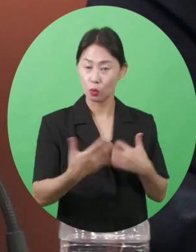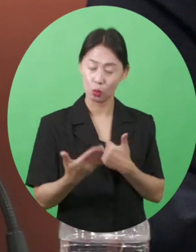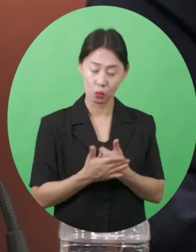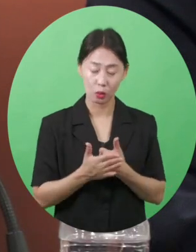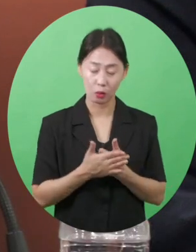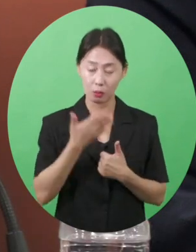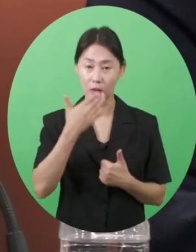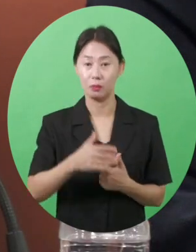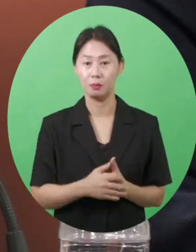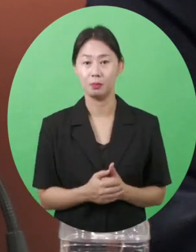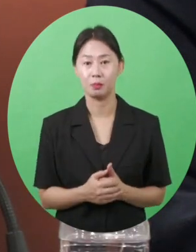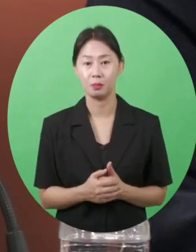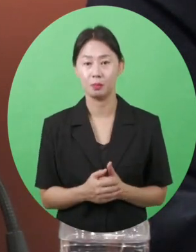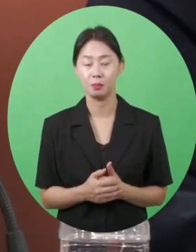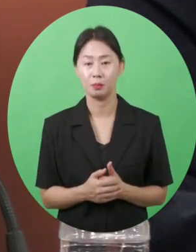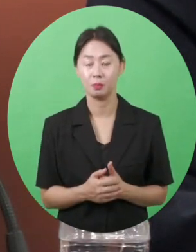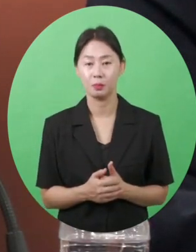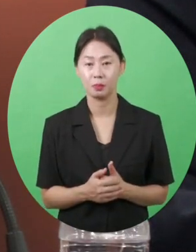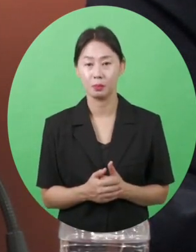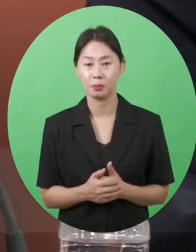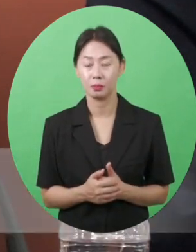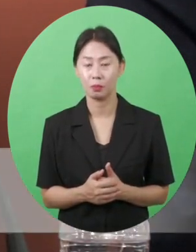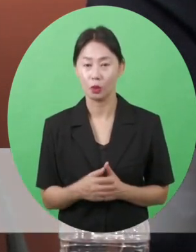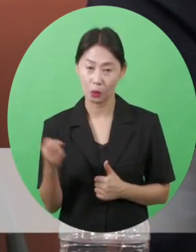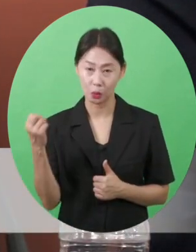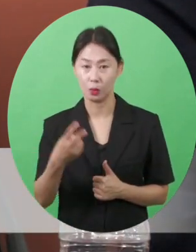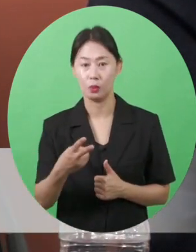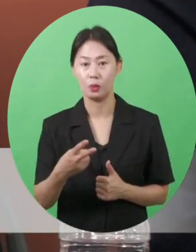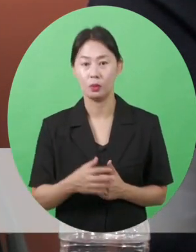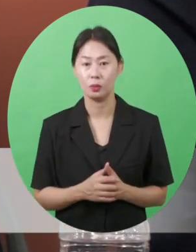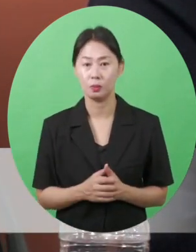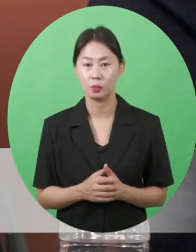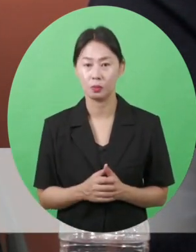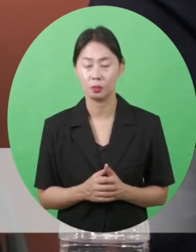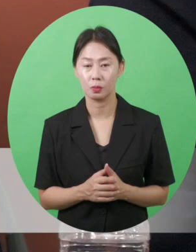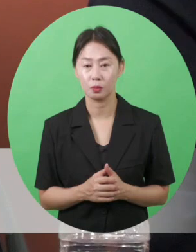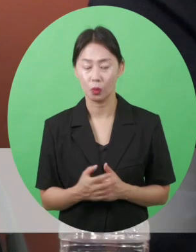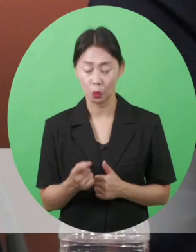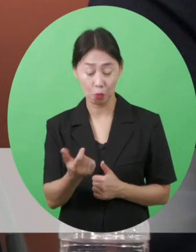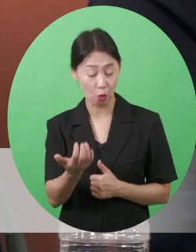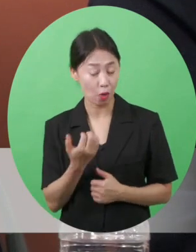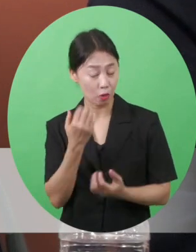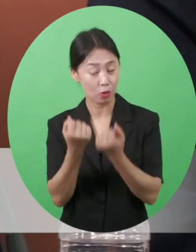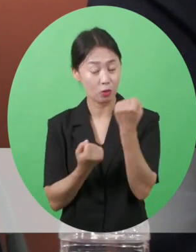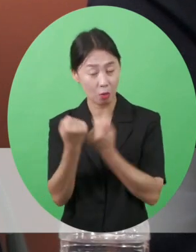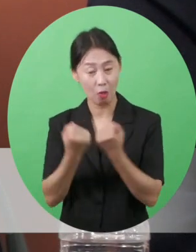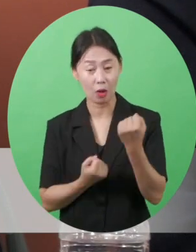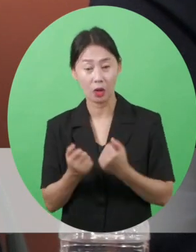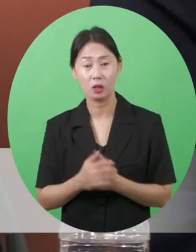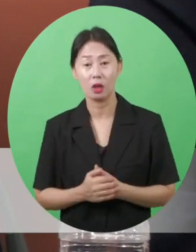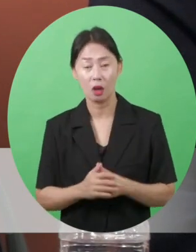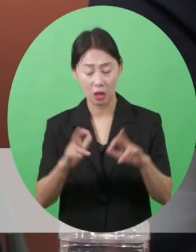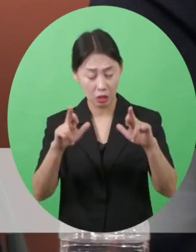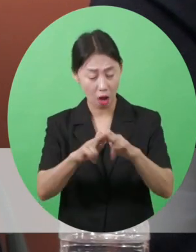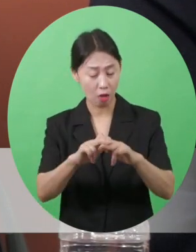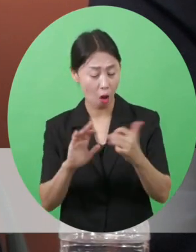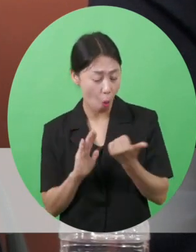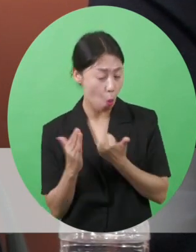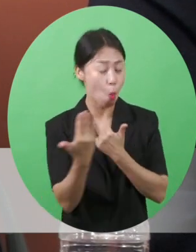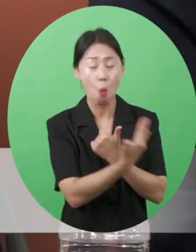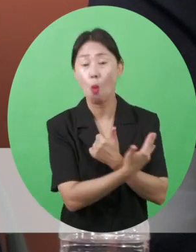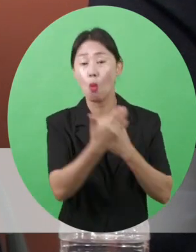지원을 받을 수 있지 않을까 그런 생각을 합니다. 그리고 이제 아까도 말씀하셨는데 이 옹호